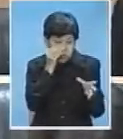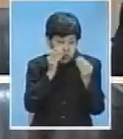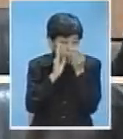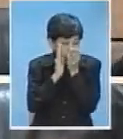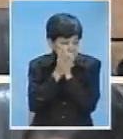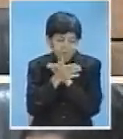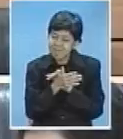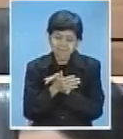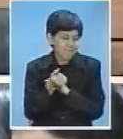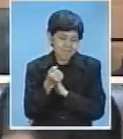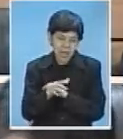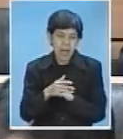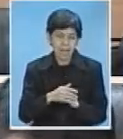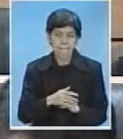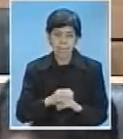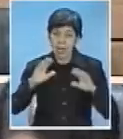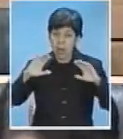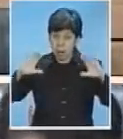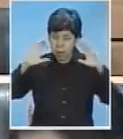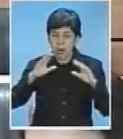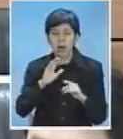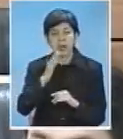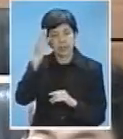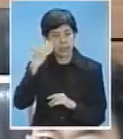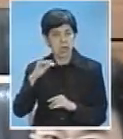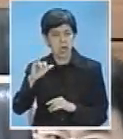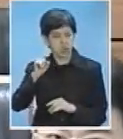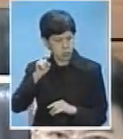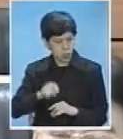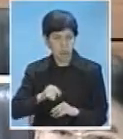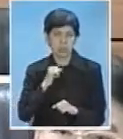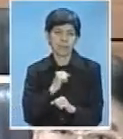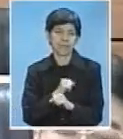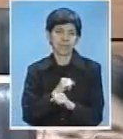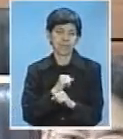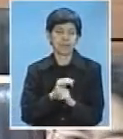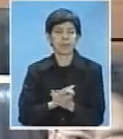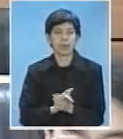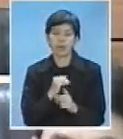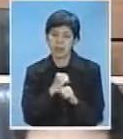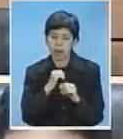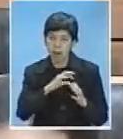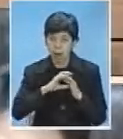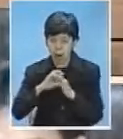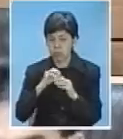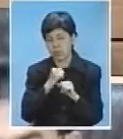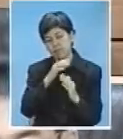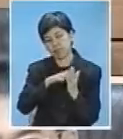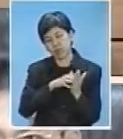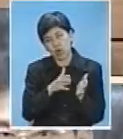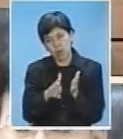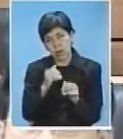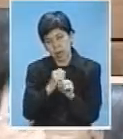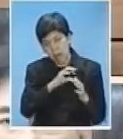ได้สิ่งหนึ่งที่รัฐบาลคุณยิ่งลักษณ์ชินวัตรจะต้องทำก็คือการสานต่อในนโยบายที่เ